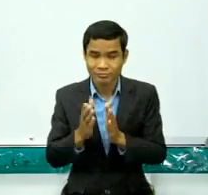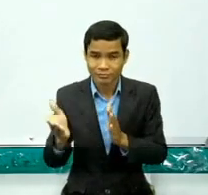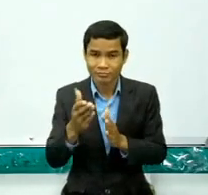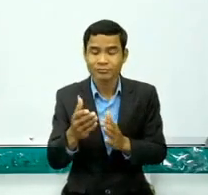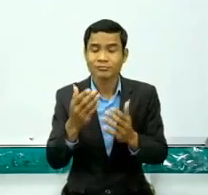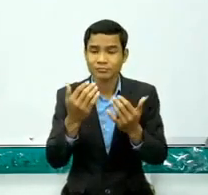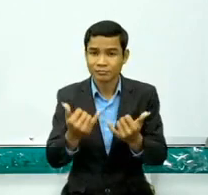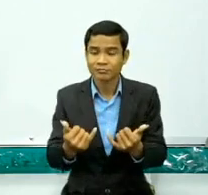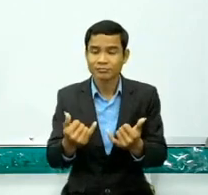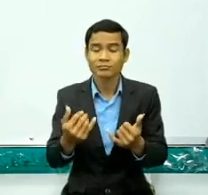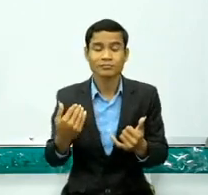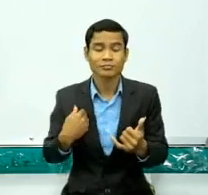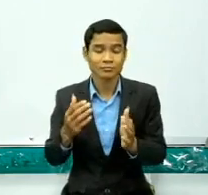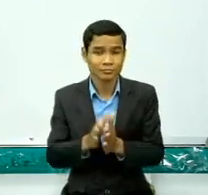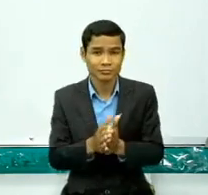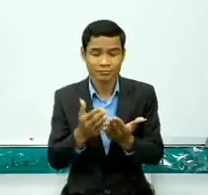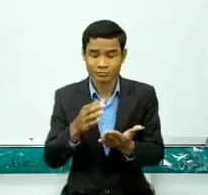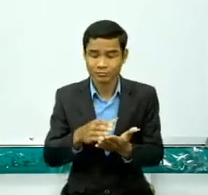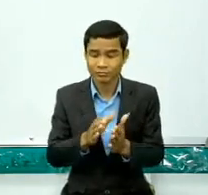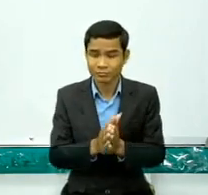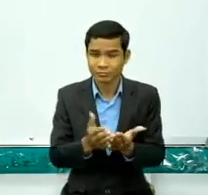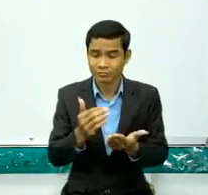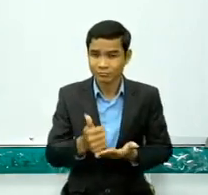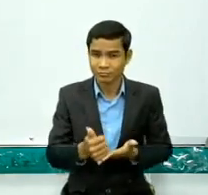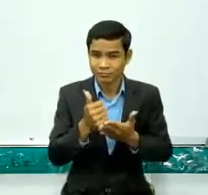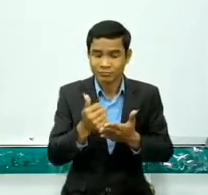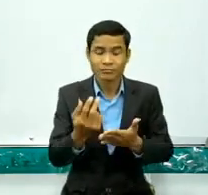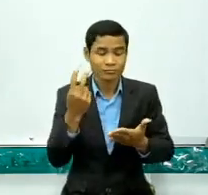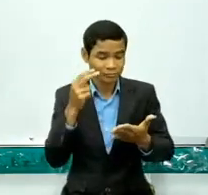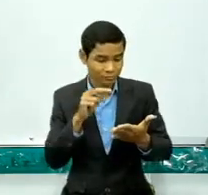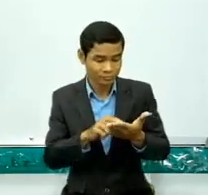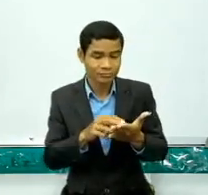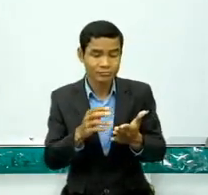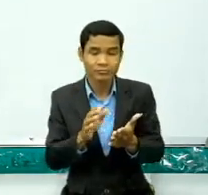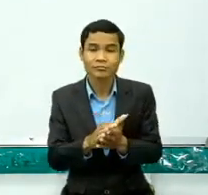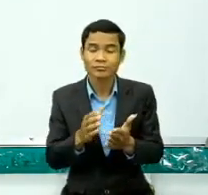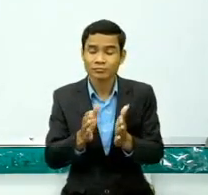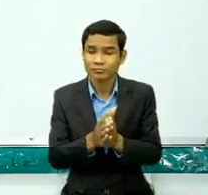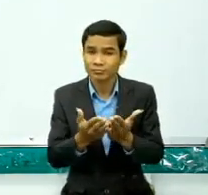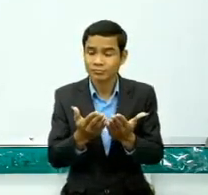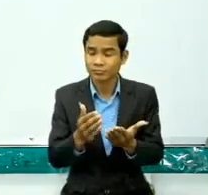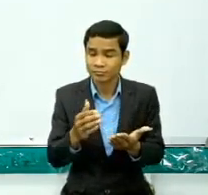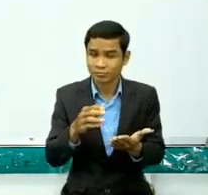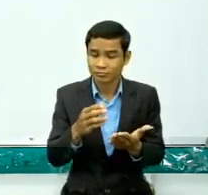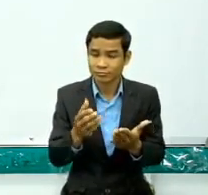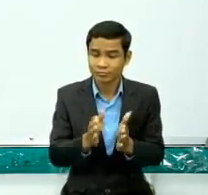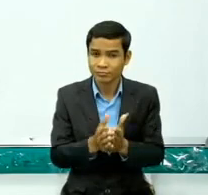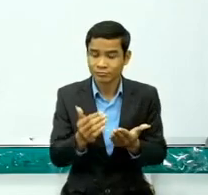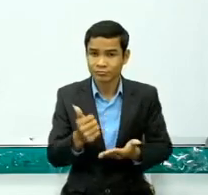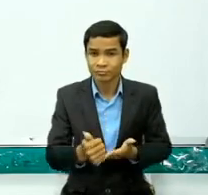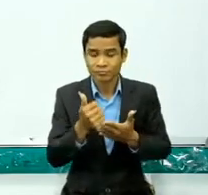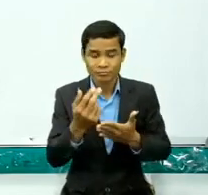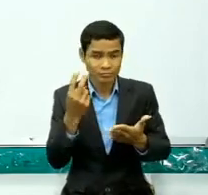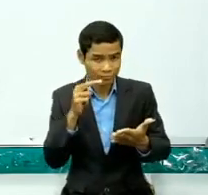ននេះលើកូនកូនដែលមានសិភៅជំនួយកូនបើកសិភៅជំនួយរបស់កូនឡើងចា